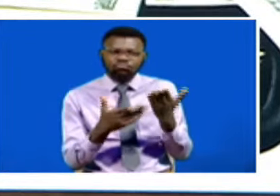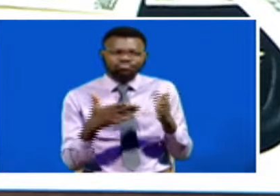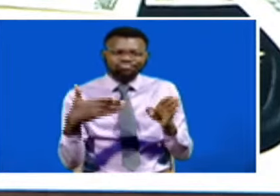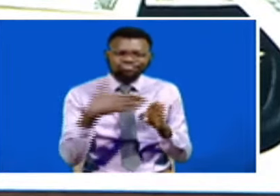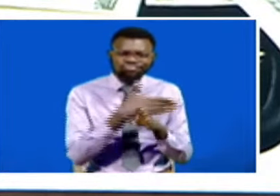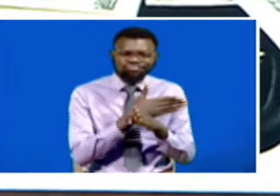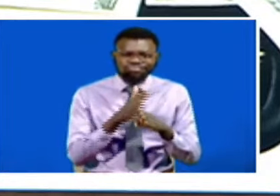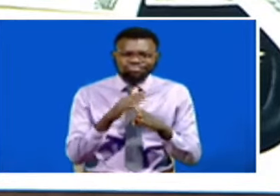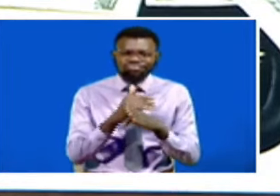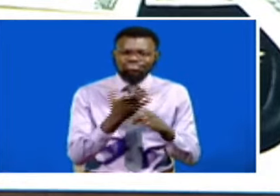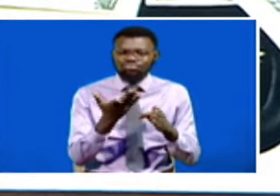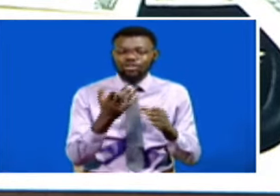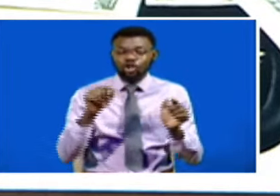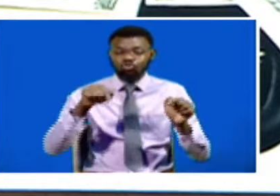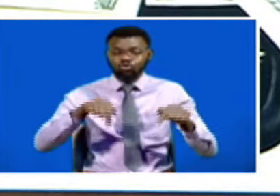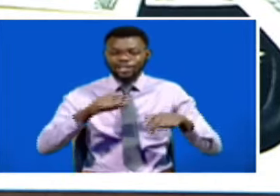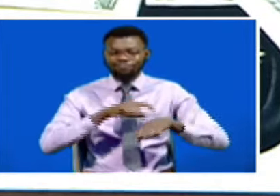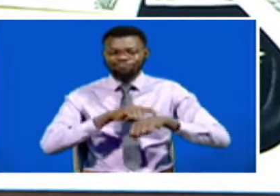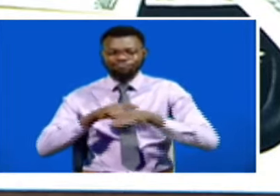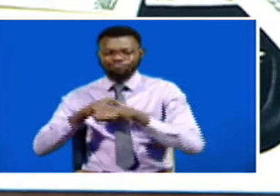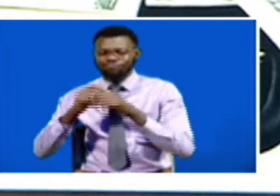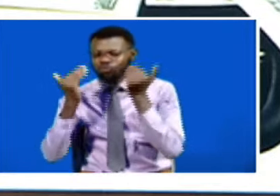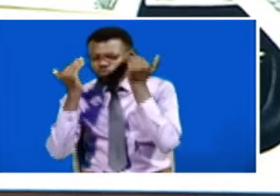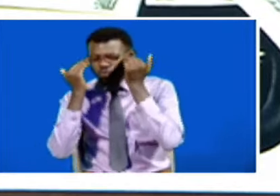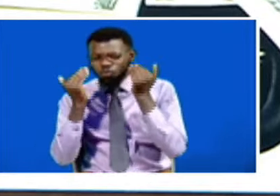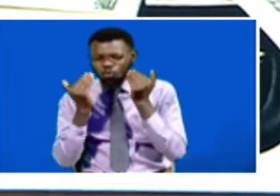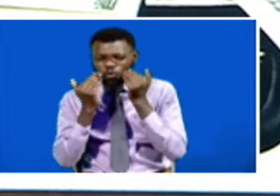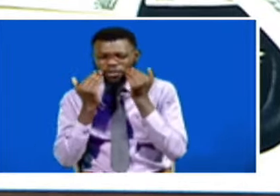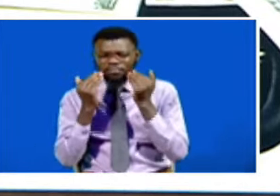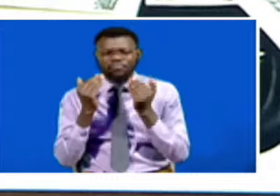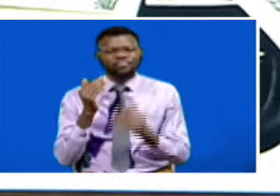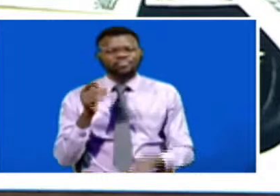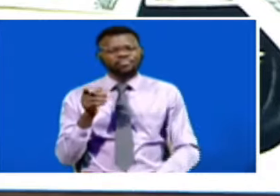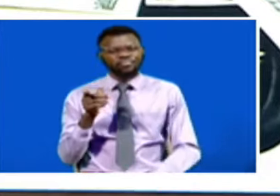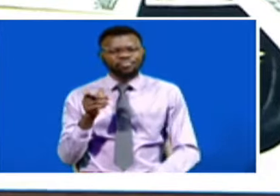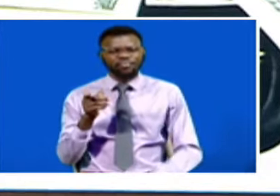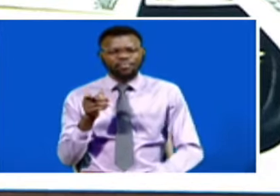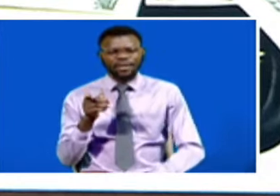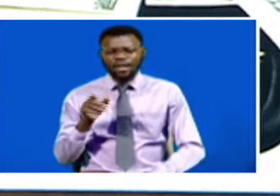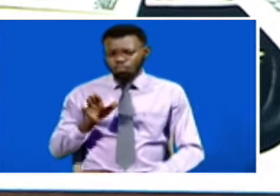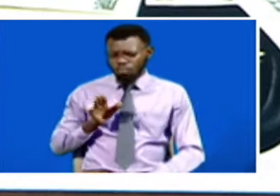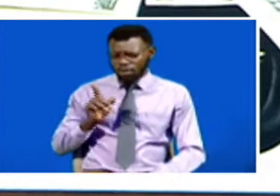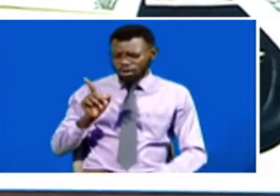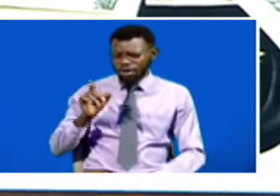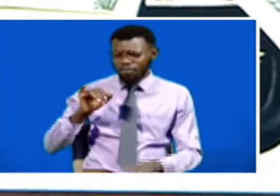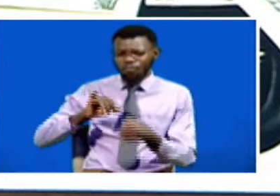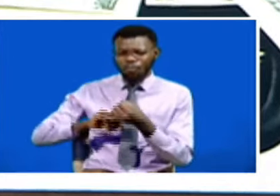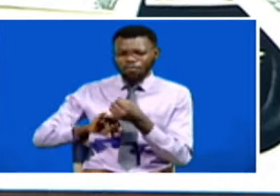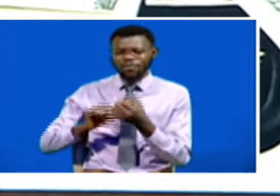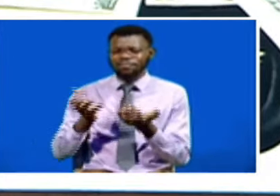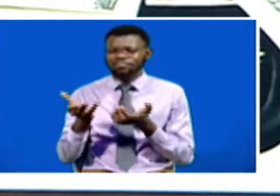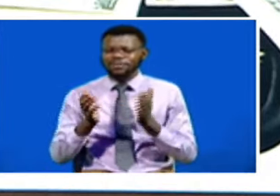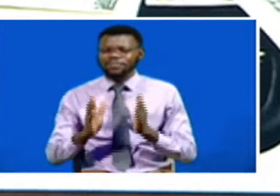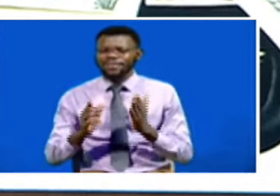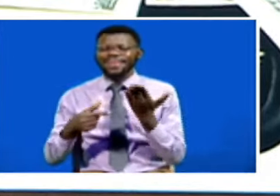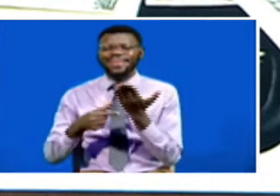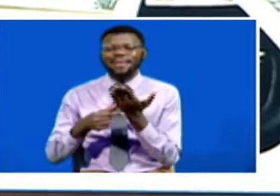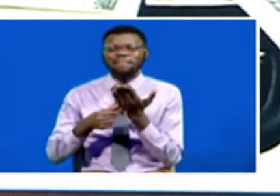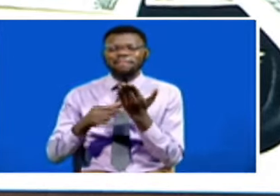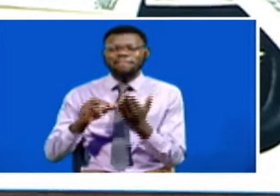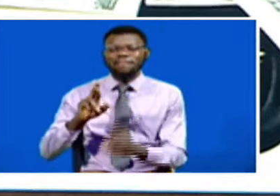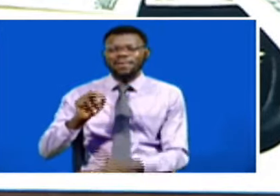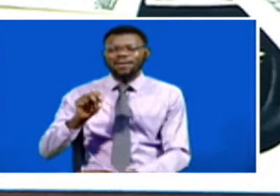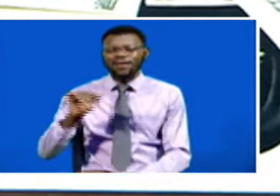Wa vile vile Shailesh Kumar Rai ambaye ni mkewe mfanyabiashara Ranjita Pandey Rai,